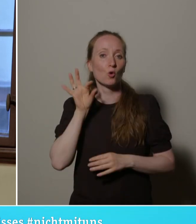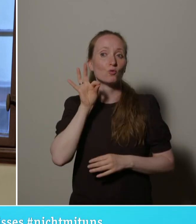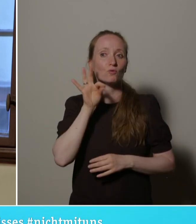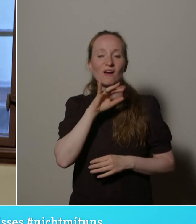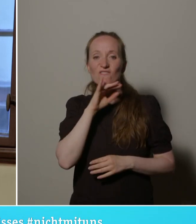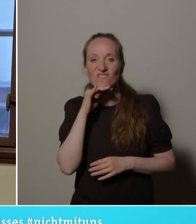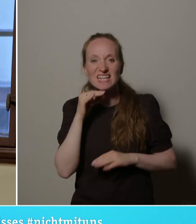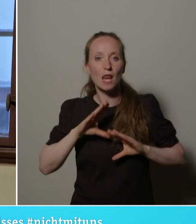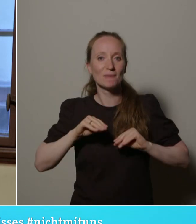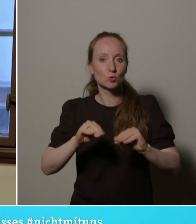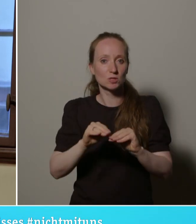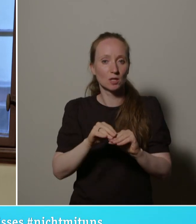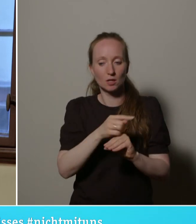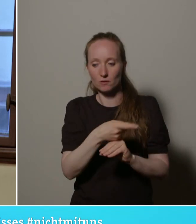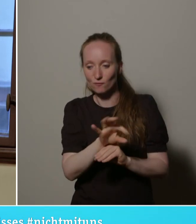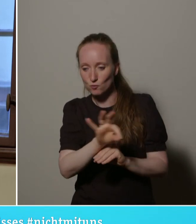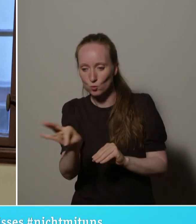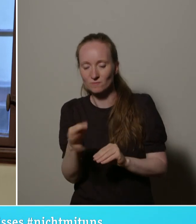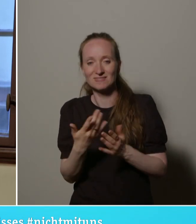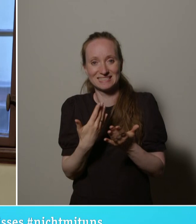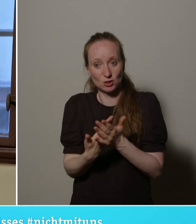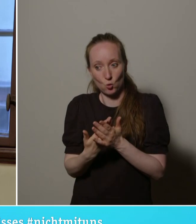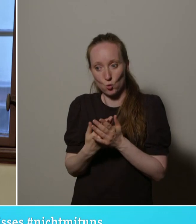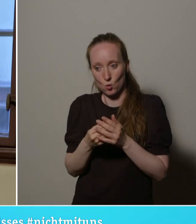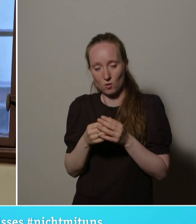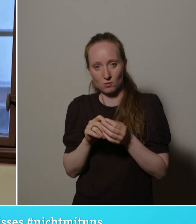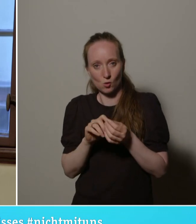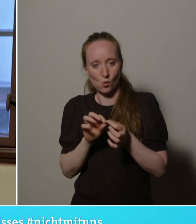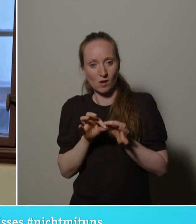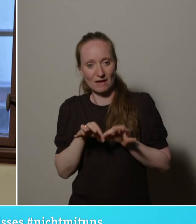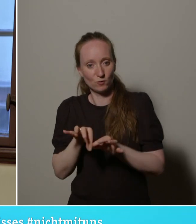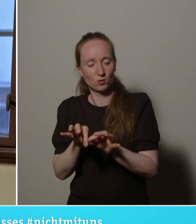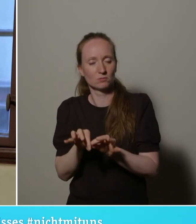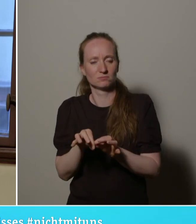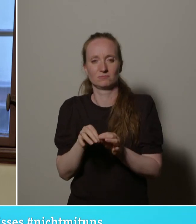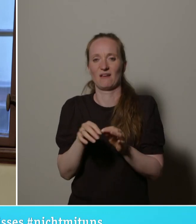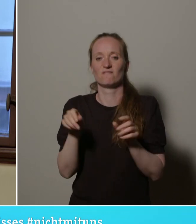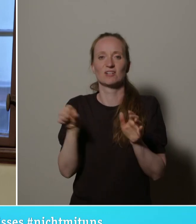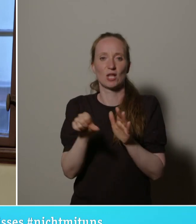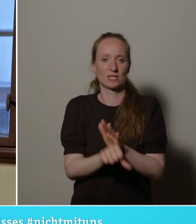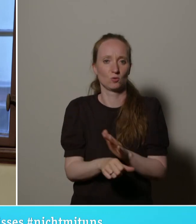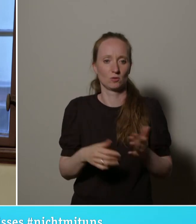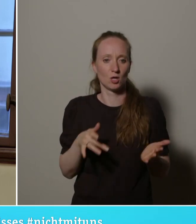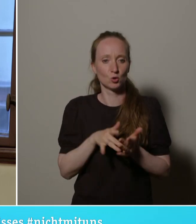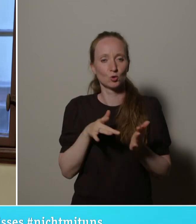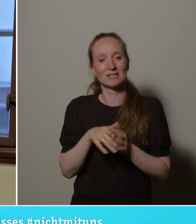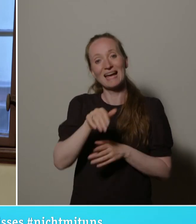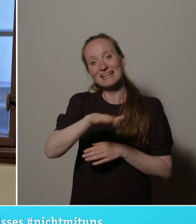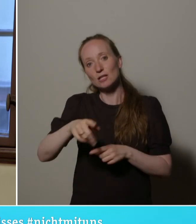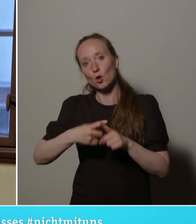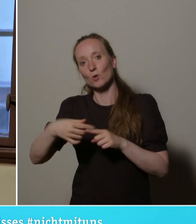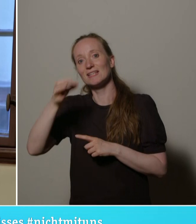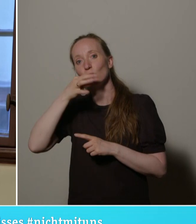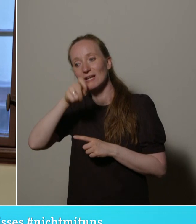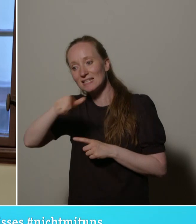Verschlechterung darstellen würde, weil jener bonusberechtigte Kinder und Jugendliche gerade 15 Euro im Jahr bezahlen und ich nicht